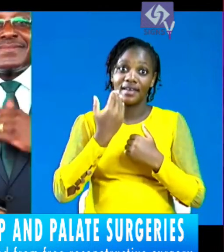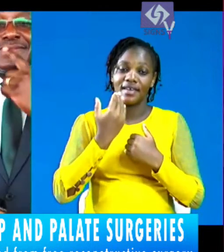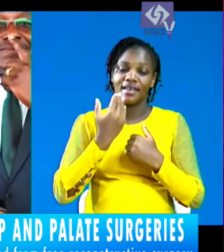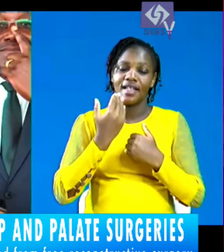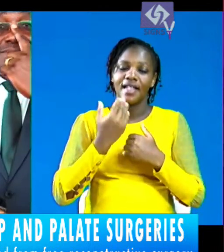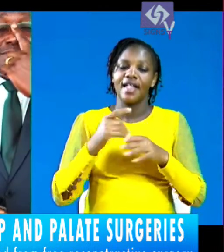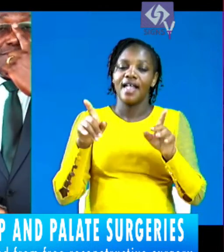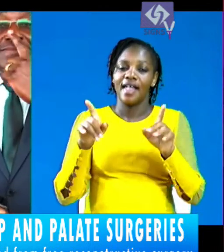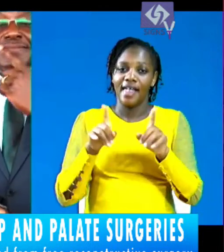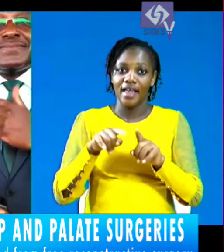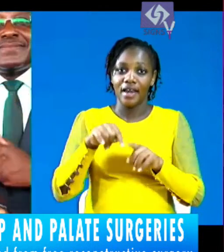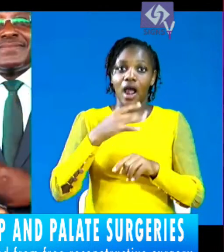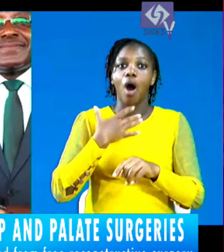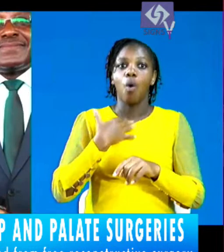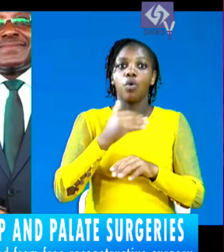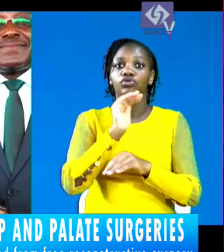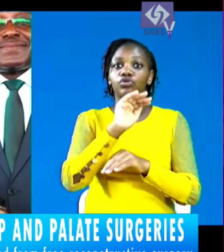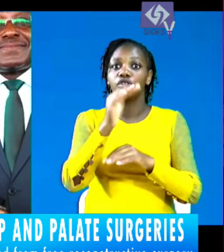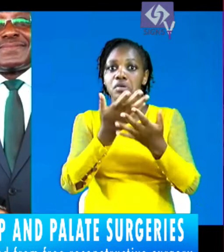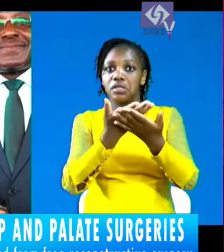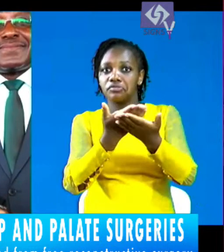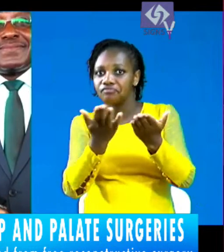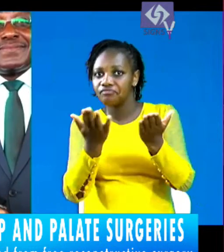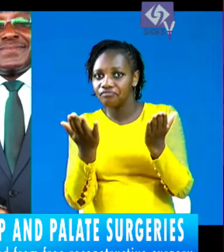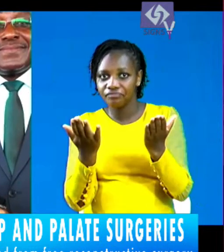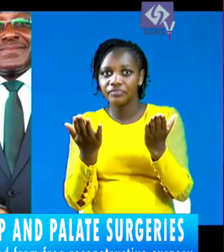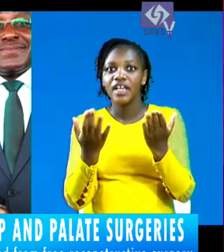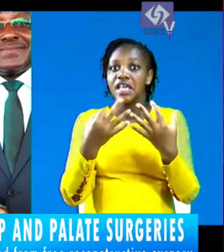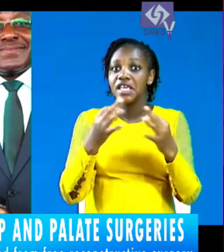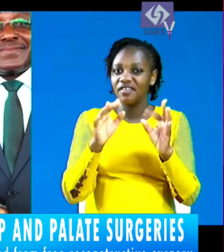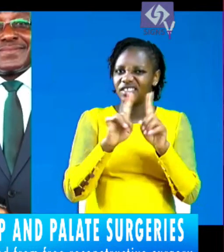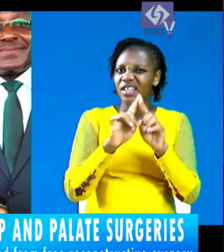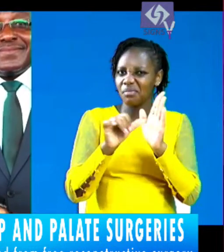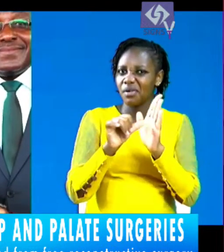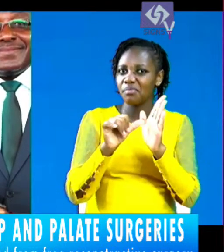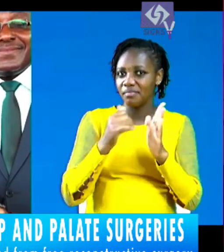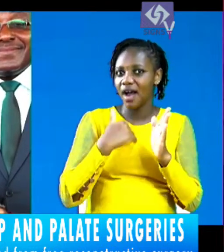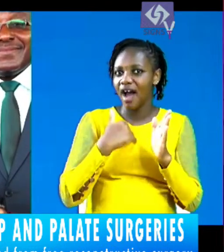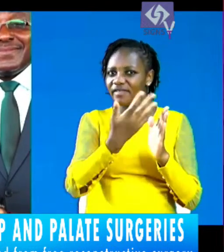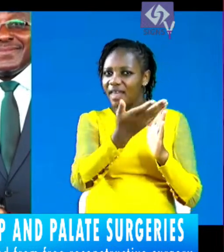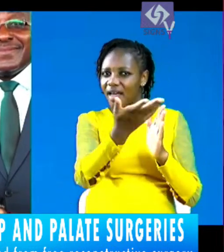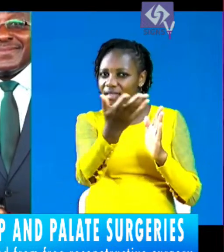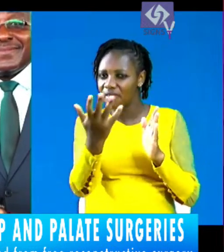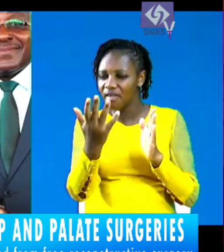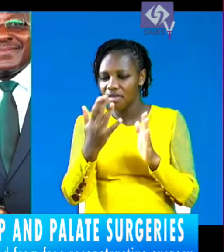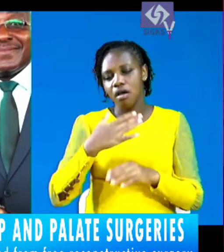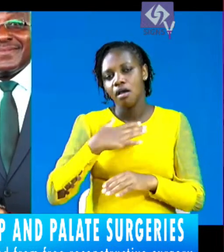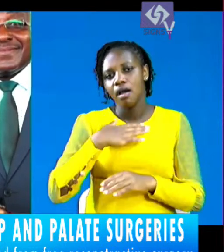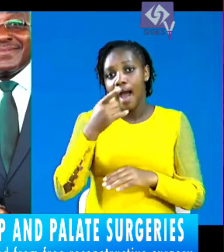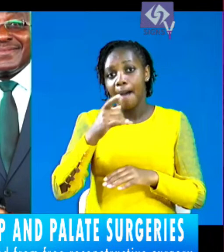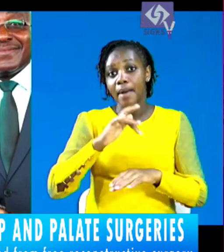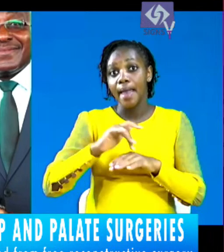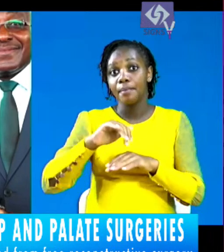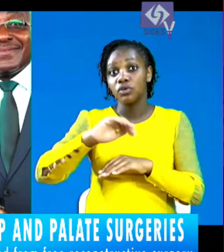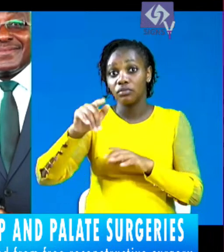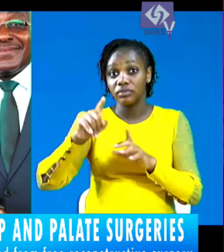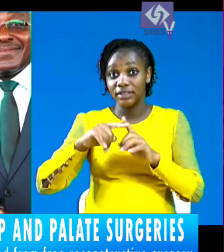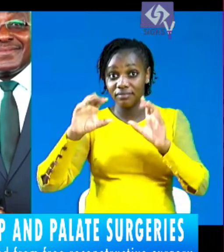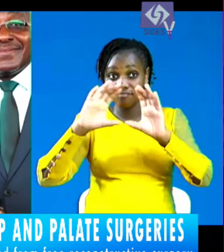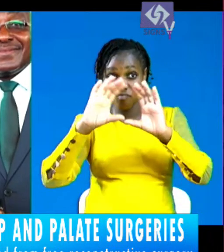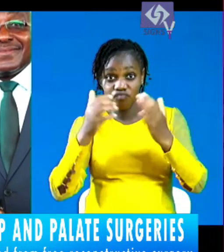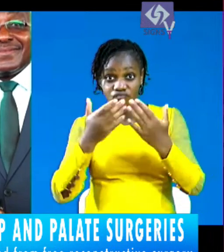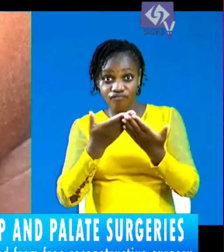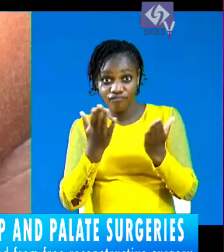warai wote ambao kwa njia moja wana shida kama hii popote walipo hapa Embu na injini nzima,